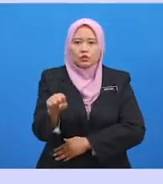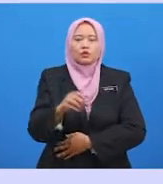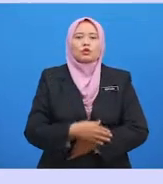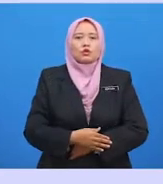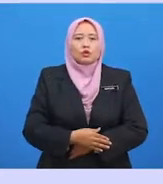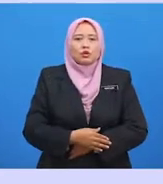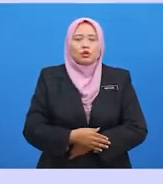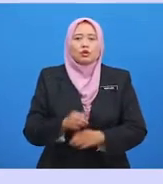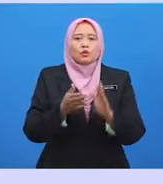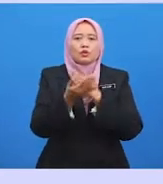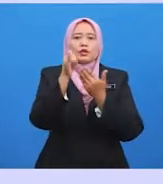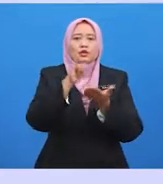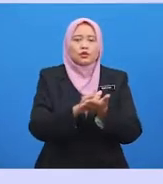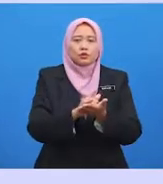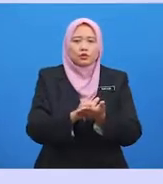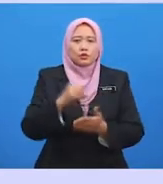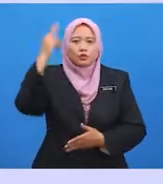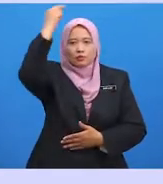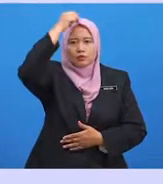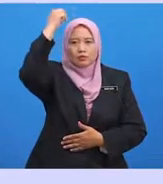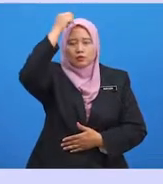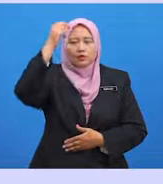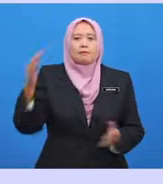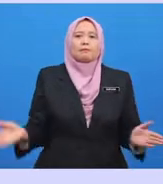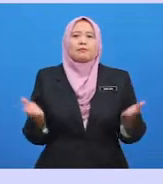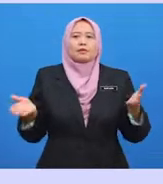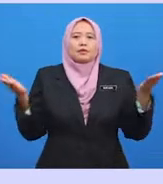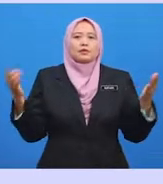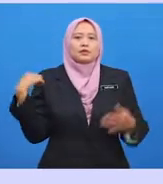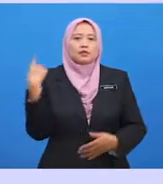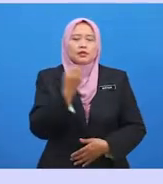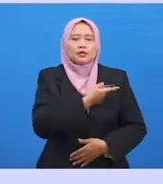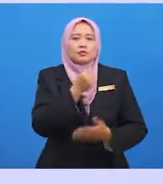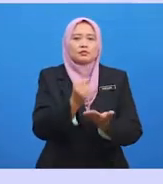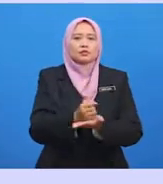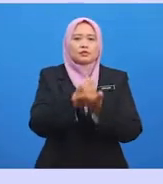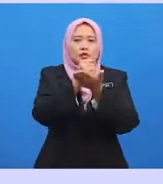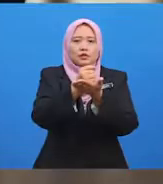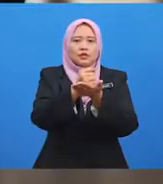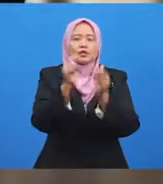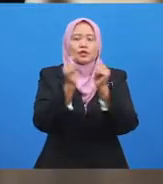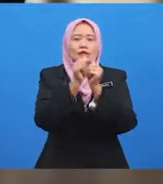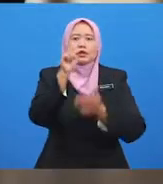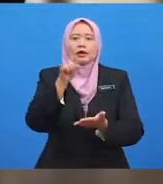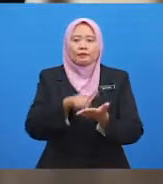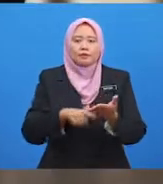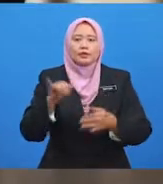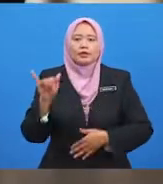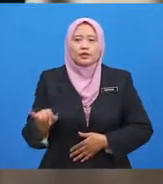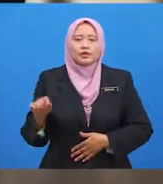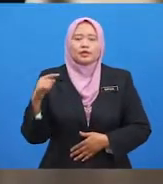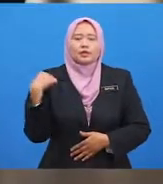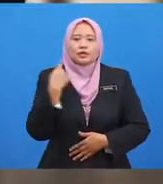menggalakkan kita bersedekah dalam bentuk wakaf dengan apel yang kita mampu jadi